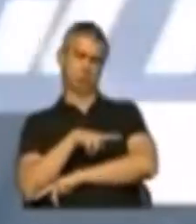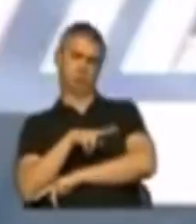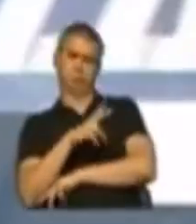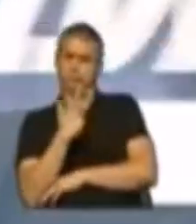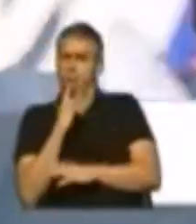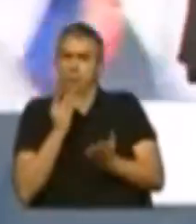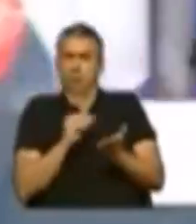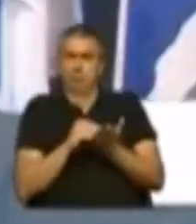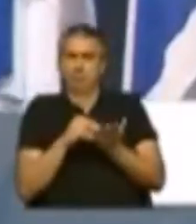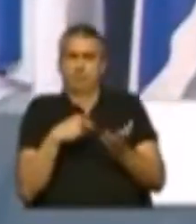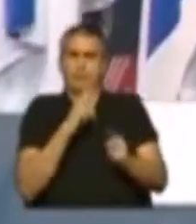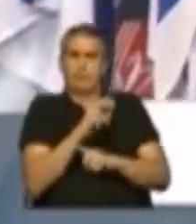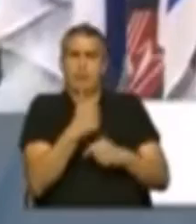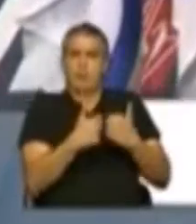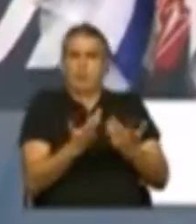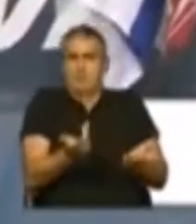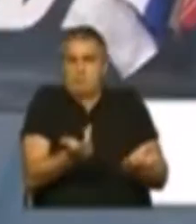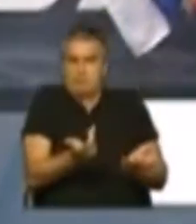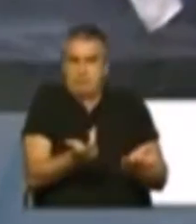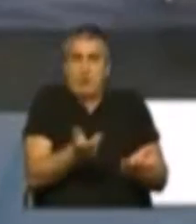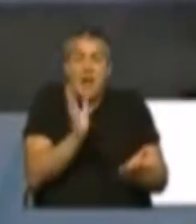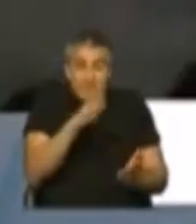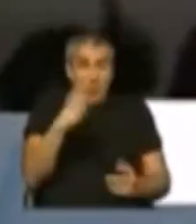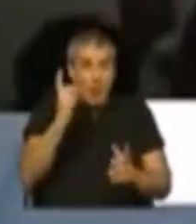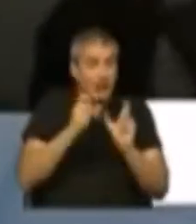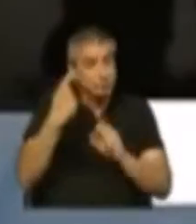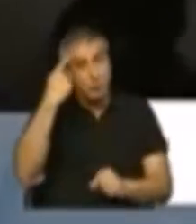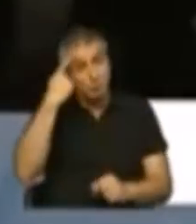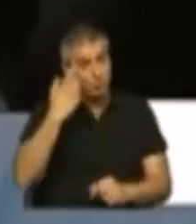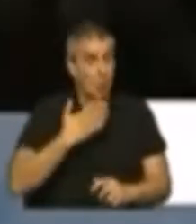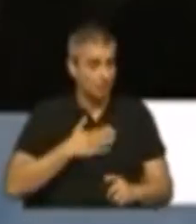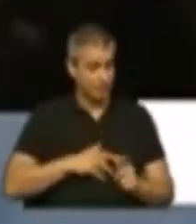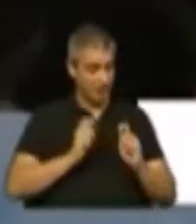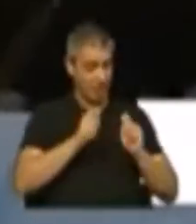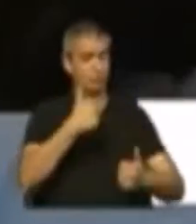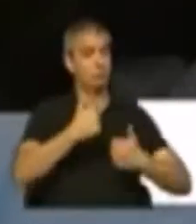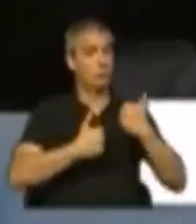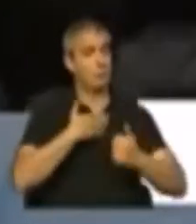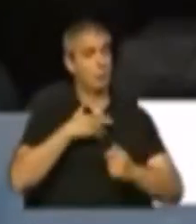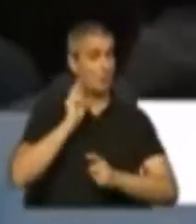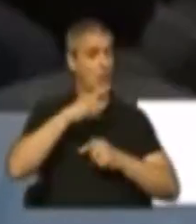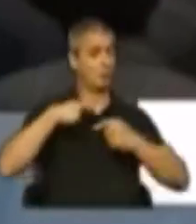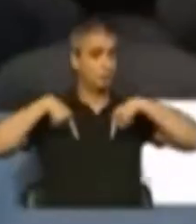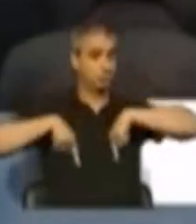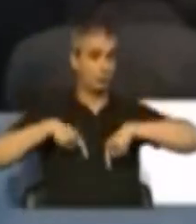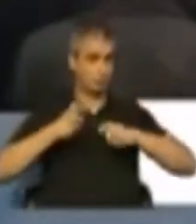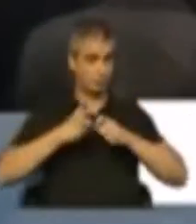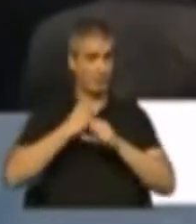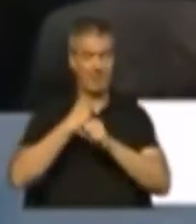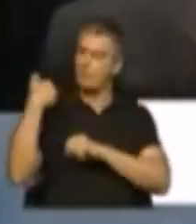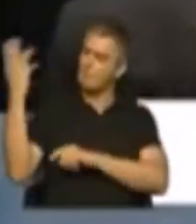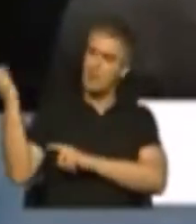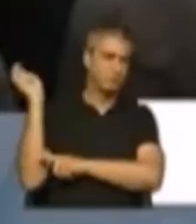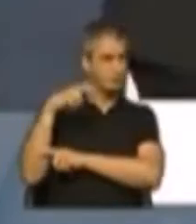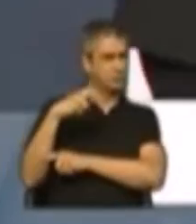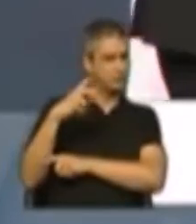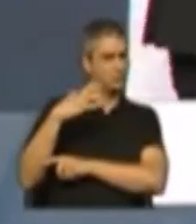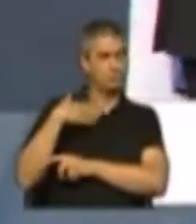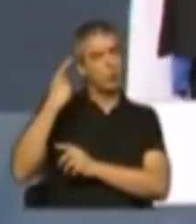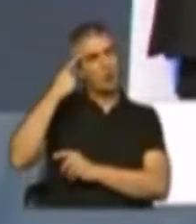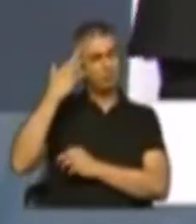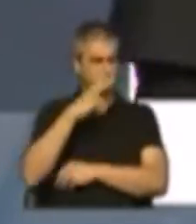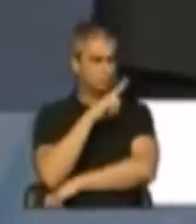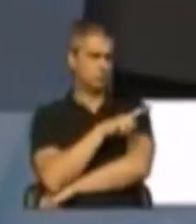למה שנתמודד בכלל? אולי גם מי שחושב להגיש מועמדות לרשות מפלגת העבודה מבחוץ, גם מי שחושב להצטרף,